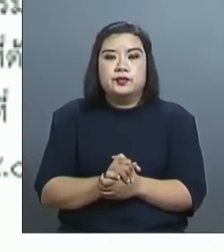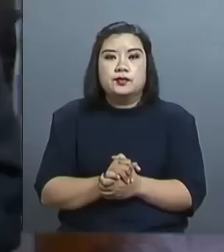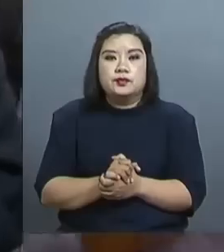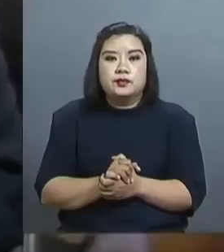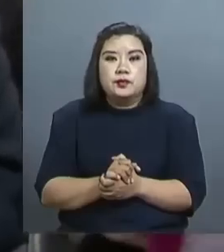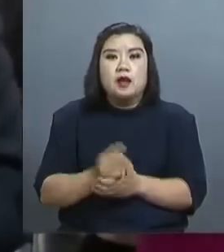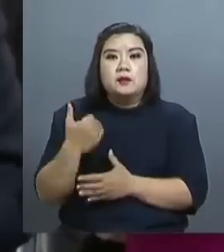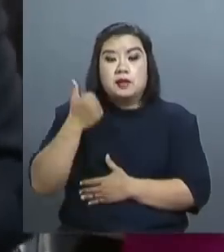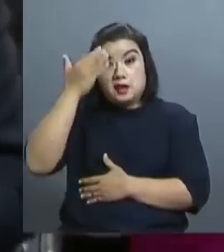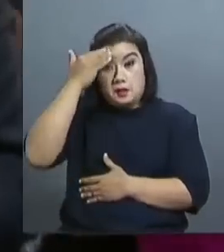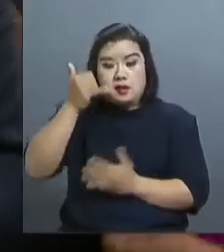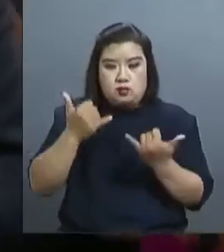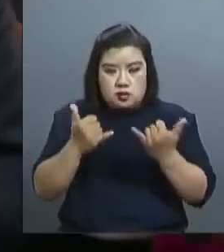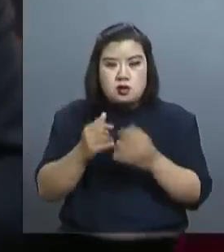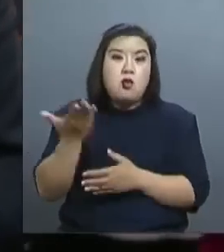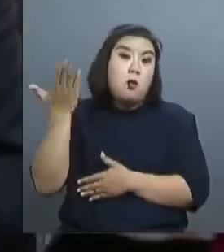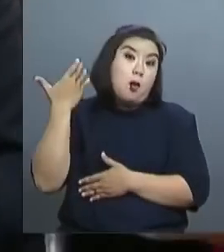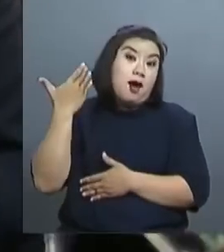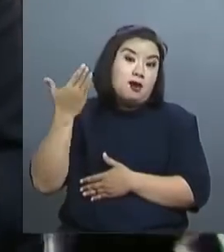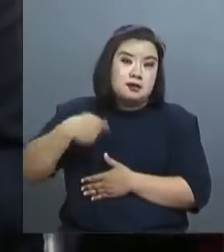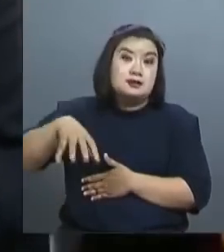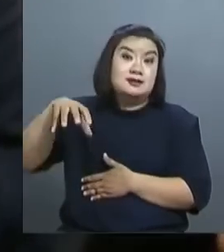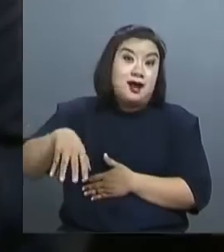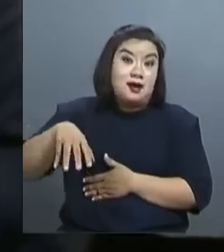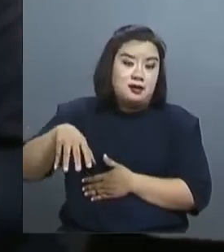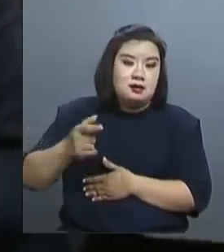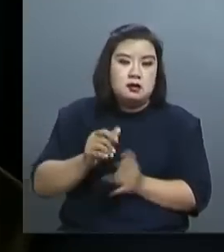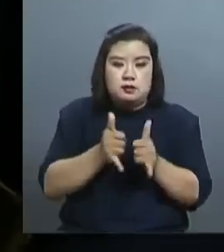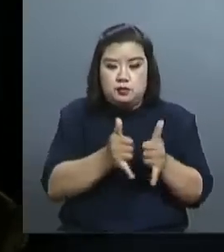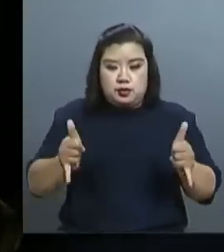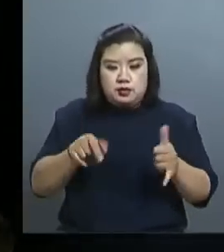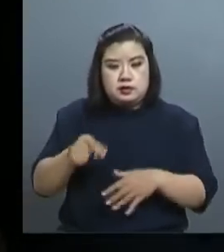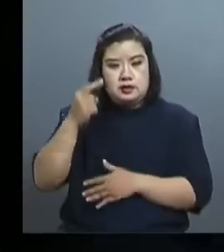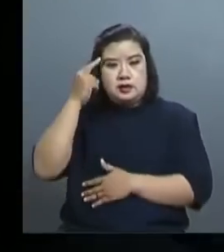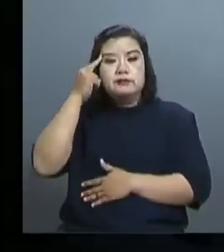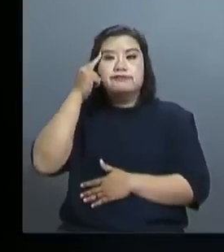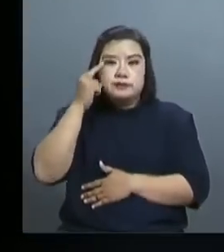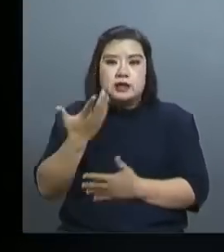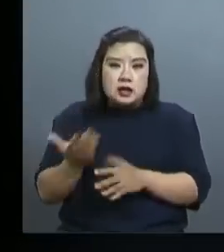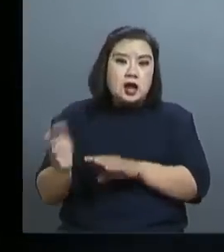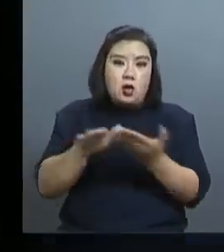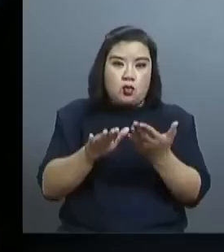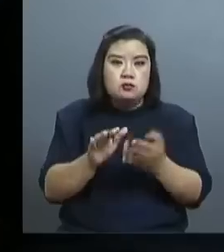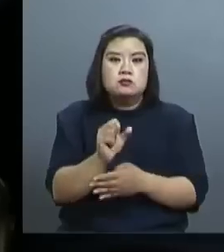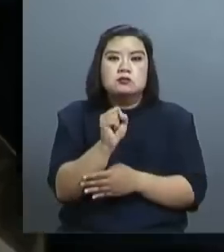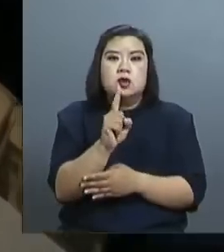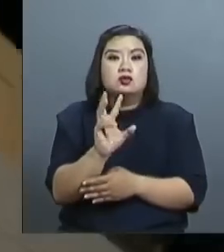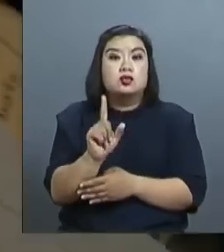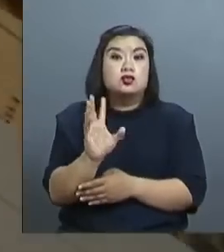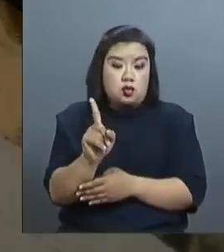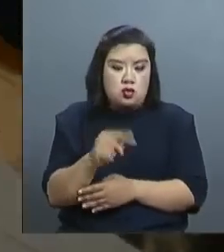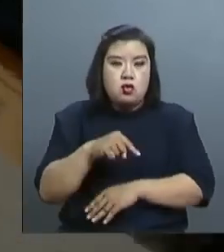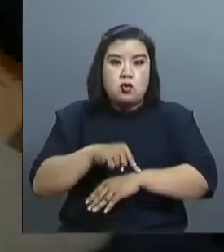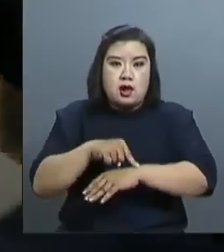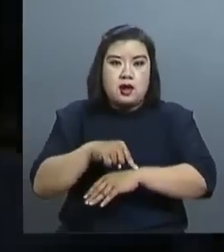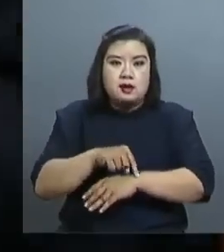ตุลาการศาลรัฐธรรมนูญเริ่มประชุมพิจารณาวินิจฉัยคดียุบพรรคไทยรักษาชาติตามกำหนดนัด 13:30